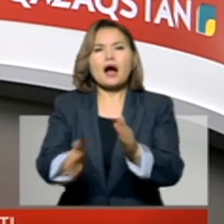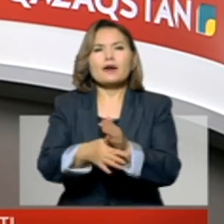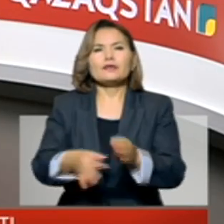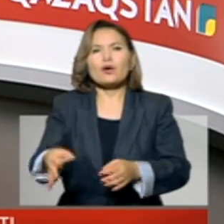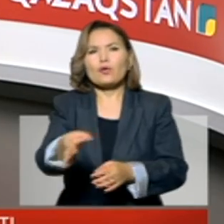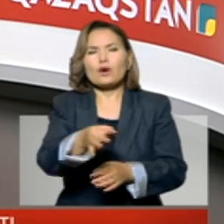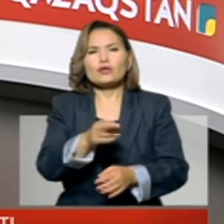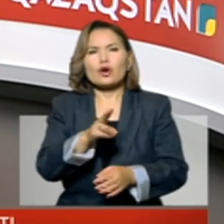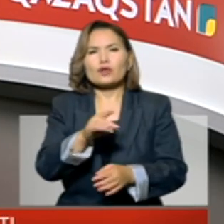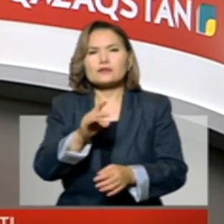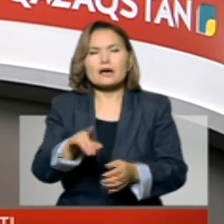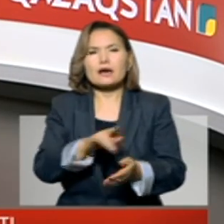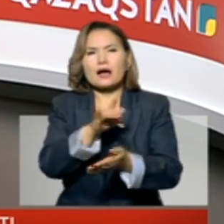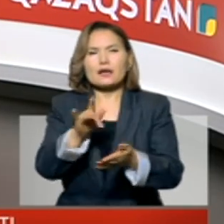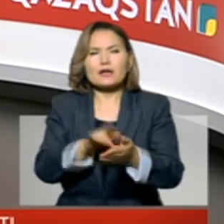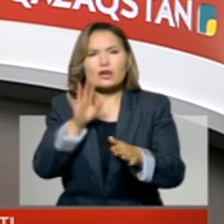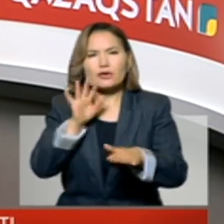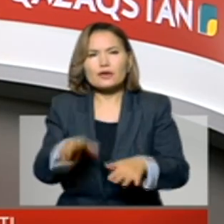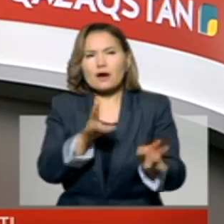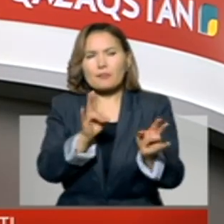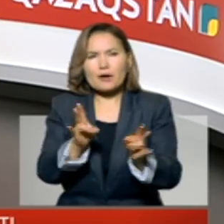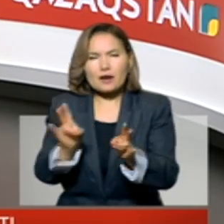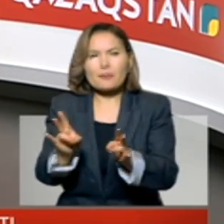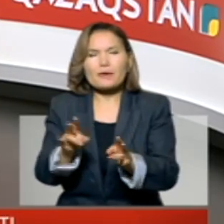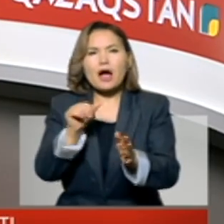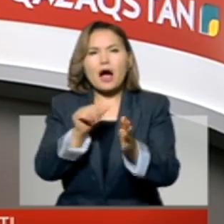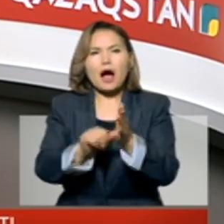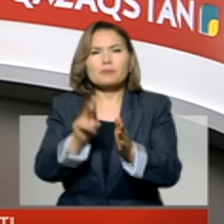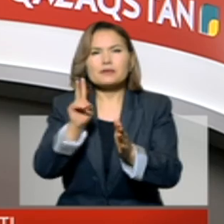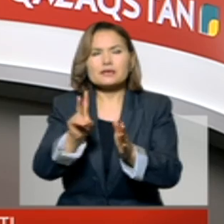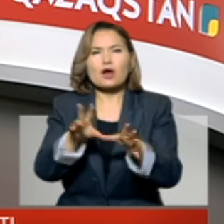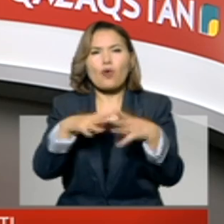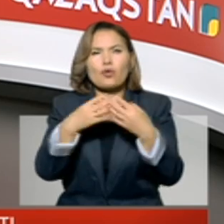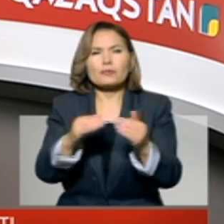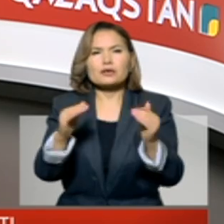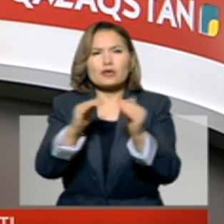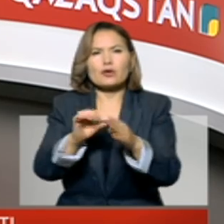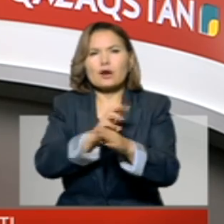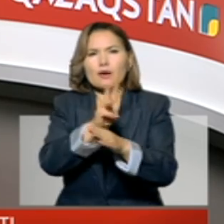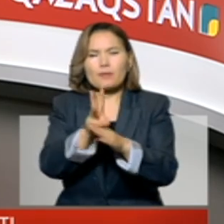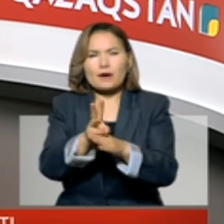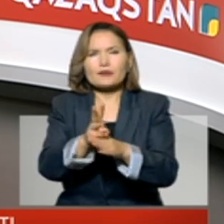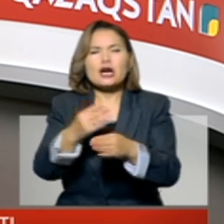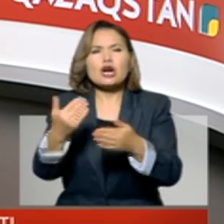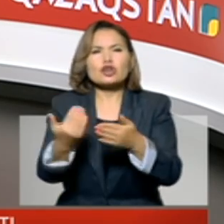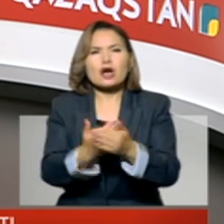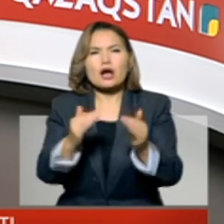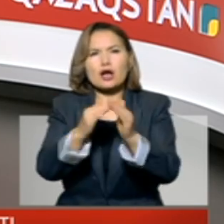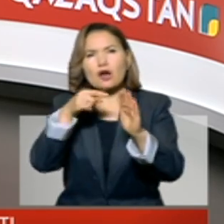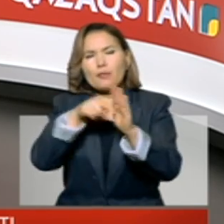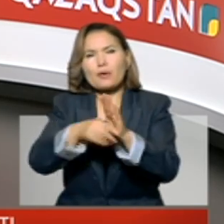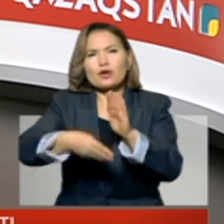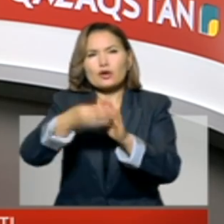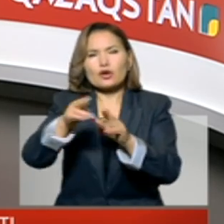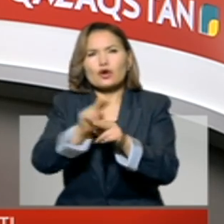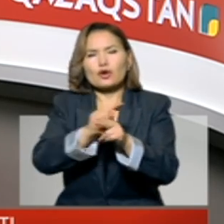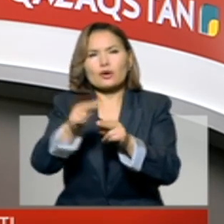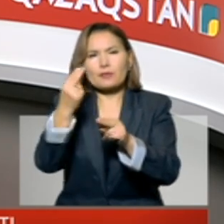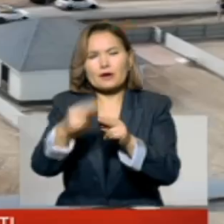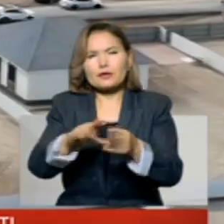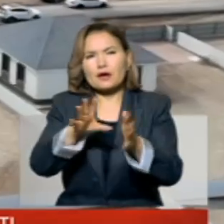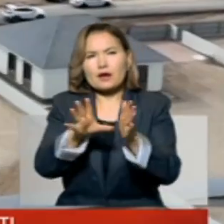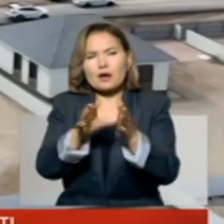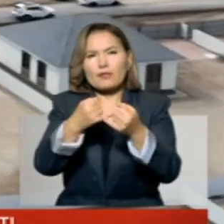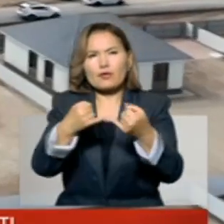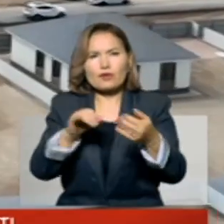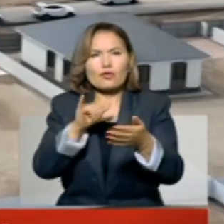Атырау облысы Құлсары қаласында тасқыннан зардап шеккен 62 отбасы баспаналы болды. Жаңа үйлердің ішкерлеу жұмыстарына дейін аяқталып, инженерлік